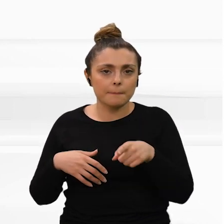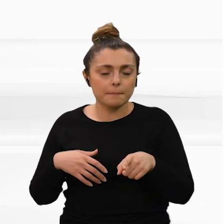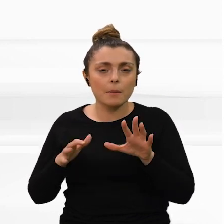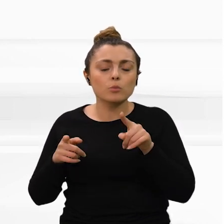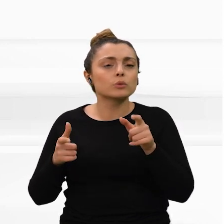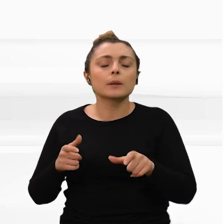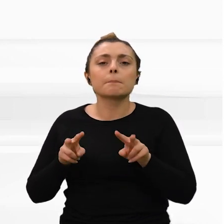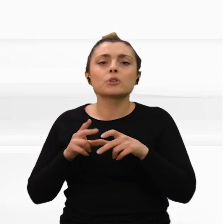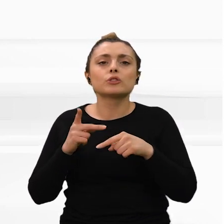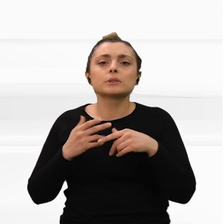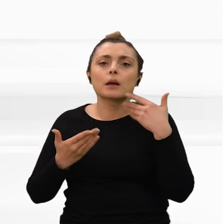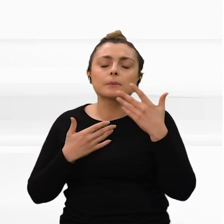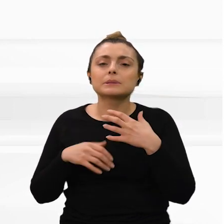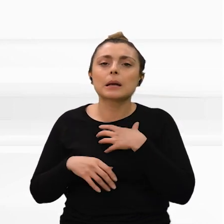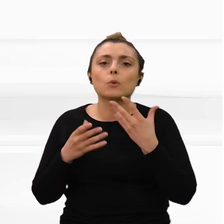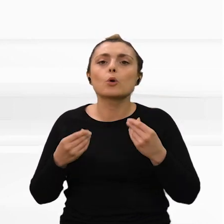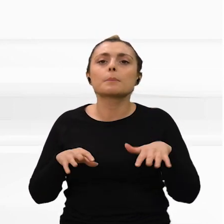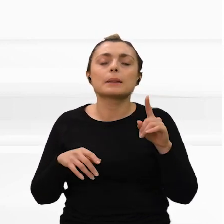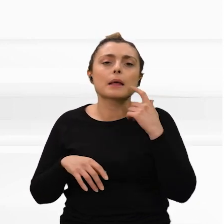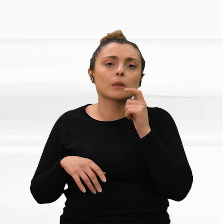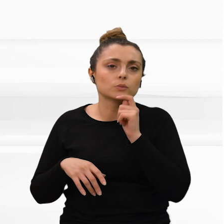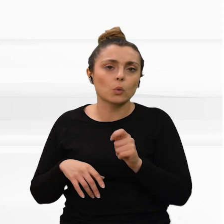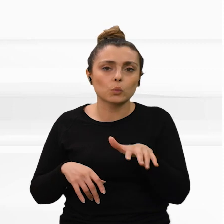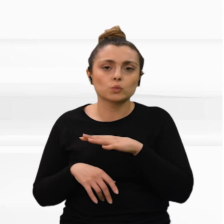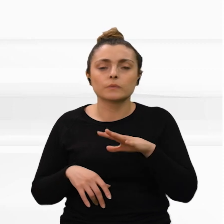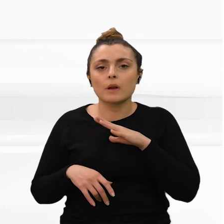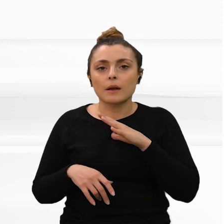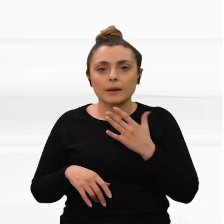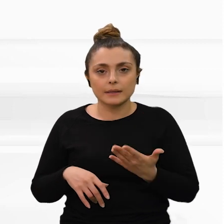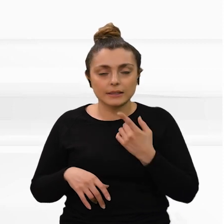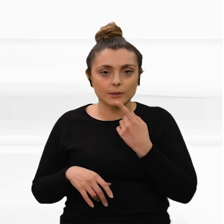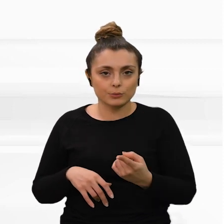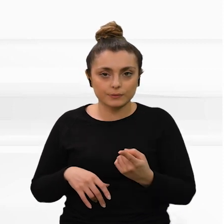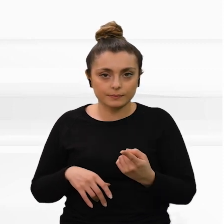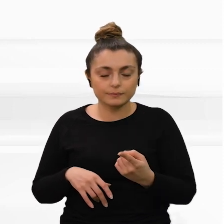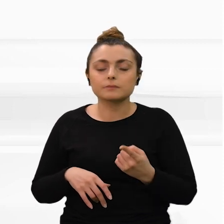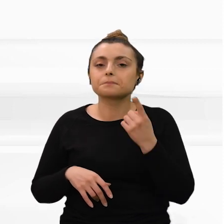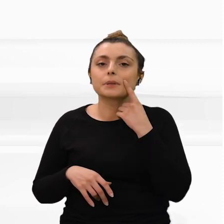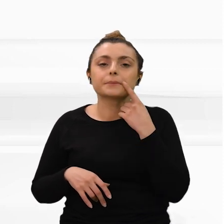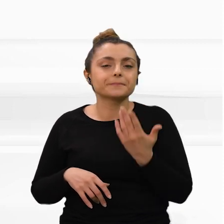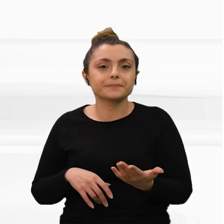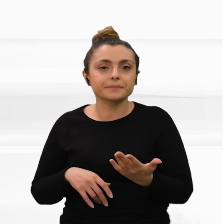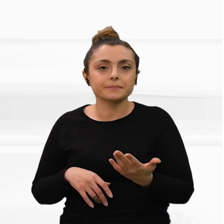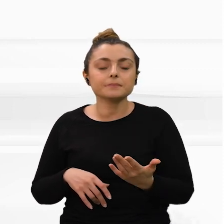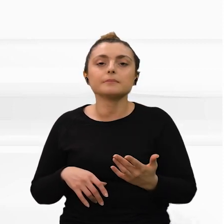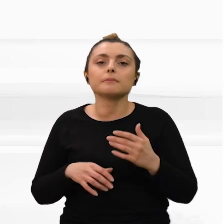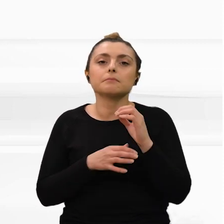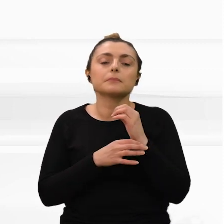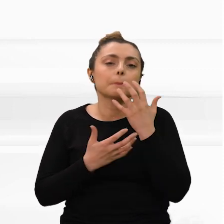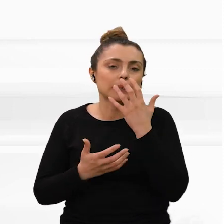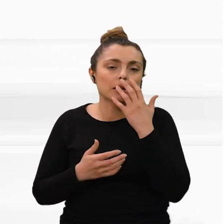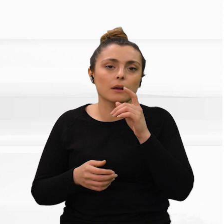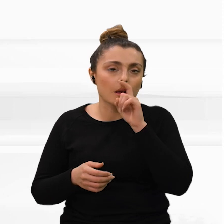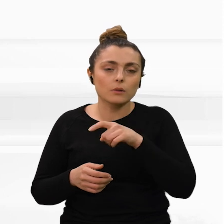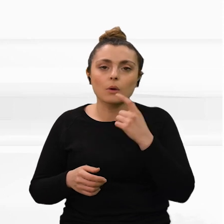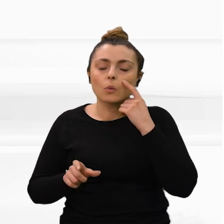sahiptir ama burada mecazi anlatıma sahip olmayan atasözlerimiz vardır denilmiş bakalım ayı seçeneğine Besle